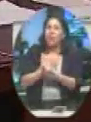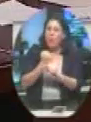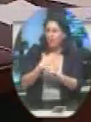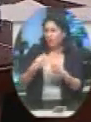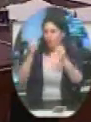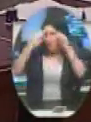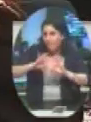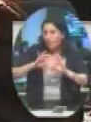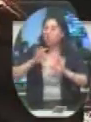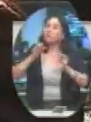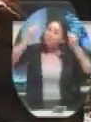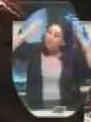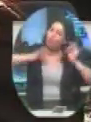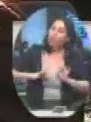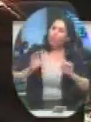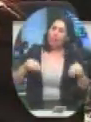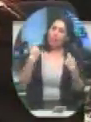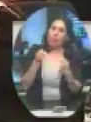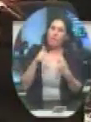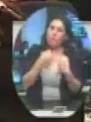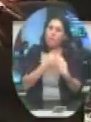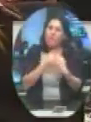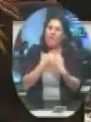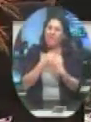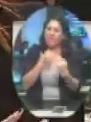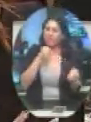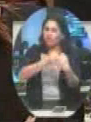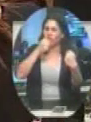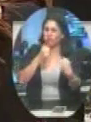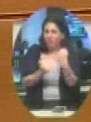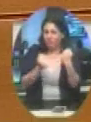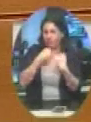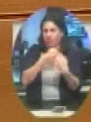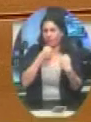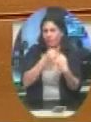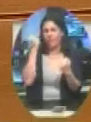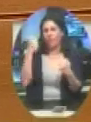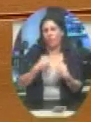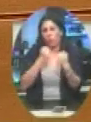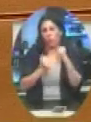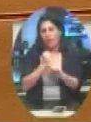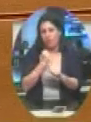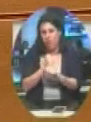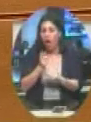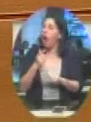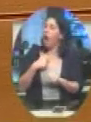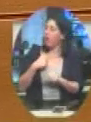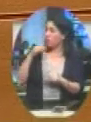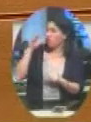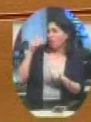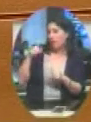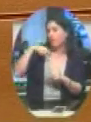כבוד וסובלנות, בחינוך ובתחום המאבק בקטל בדרכים ובתאונות עבודה. אני גאה לעמוד מאחורי הענקת